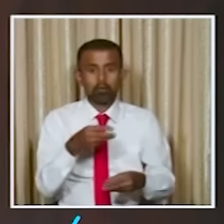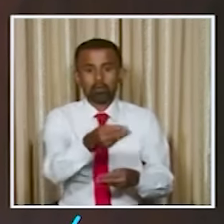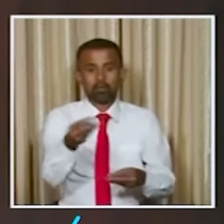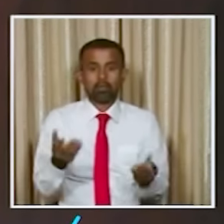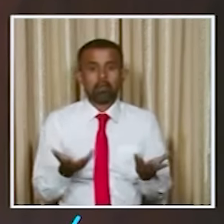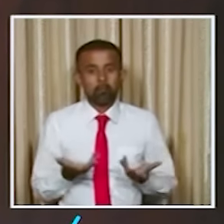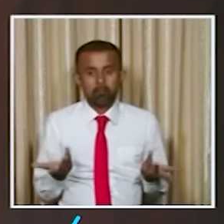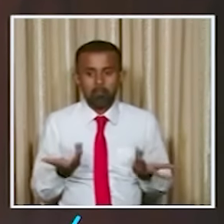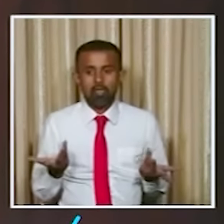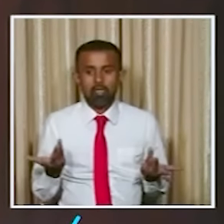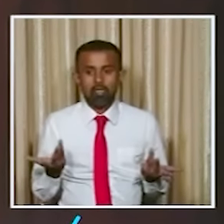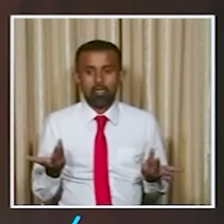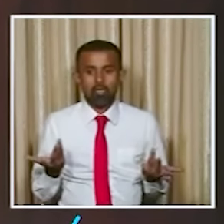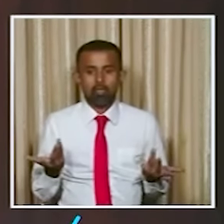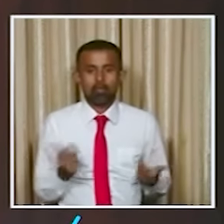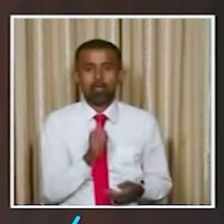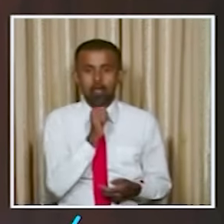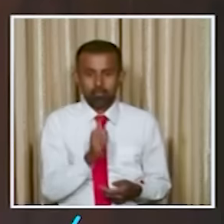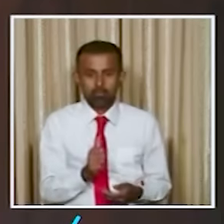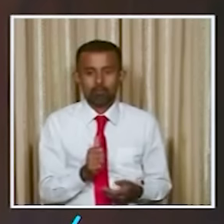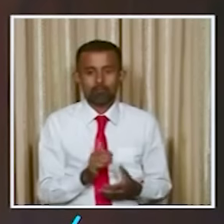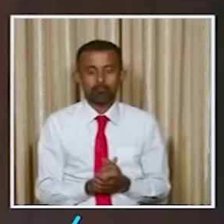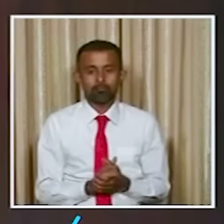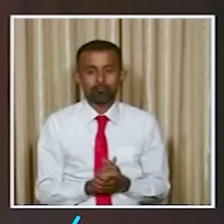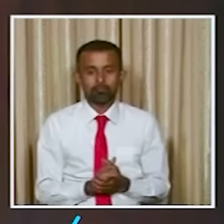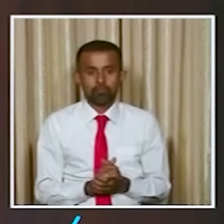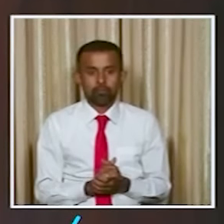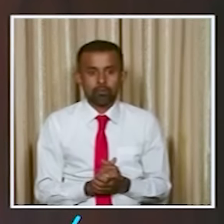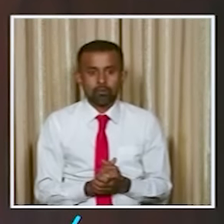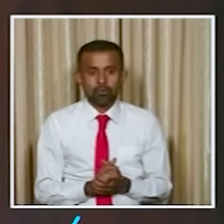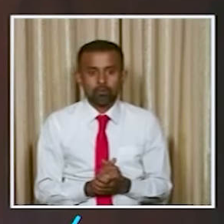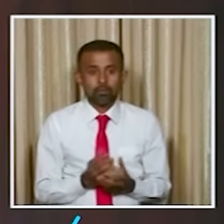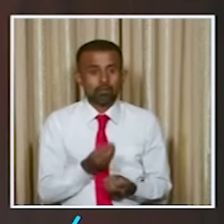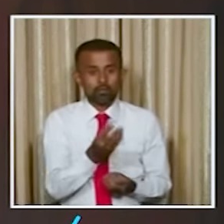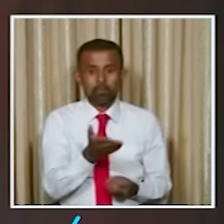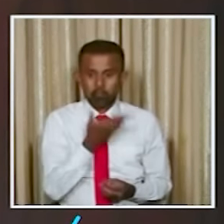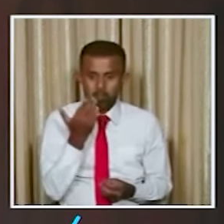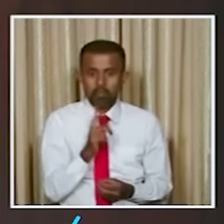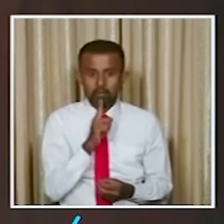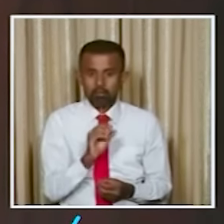බෑ. හරිද? ඒක තමයි ඇත්ත කතාව. ඉතින් ඒක දෙන්න පුළුවන් කියලා කවුරු